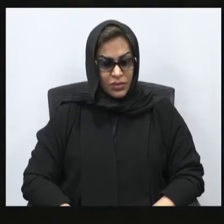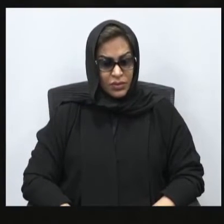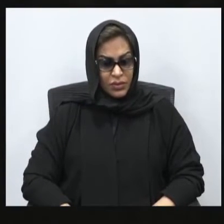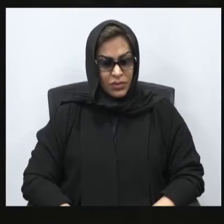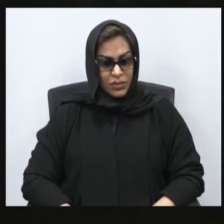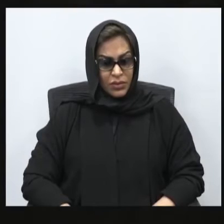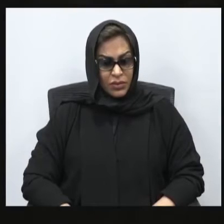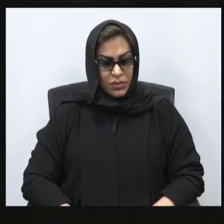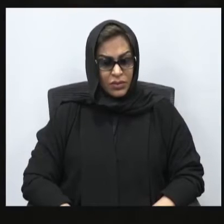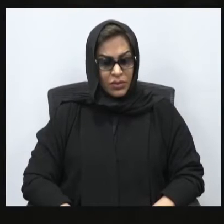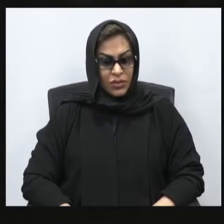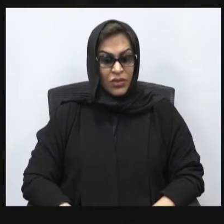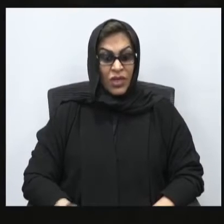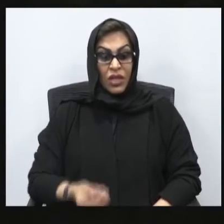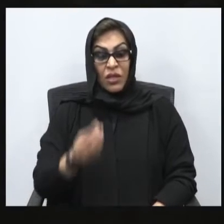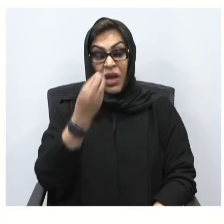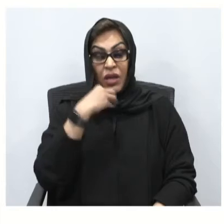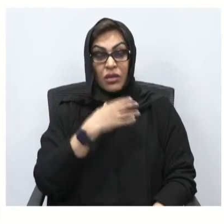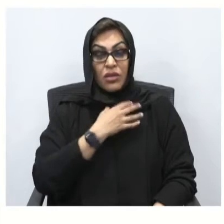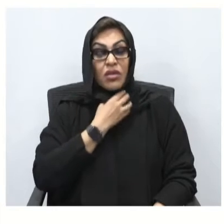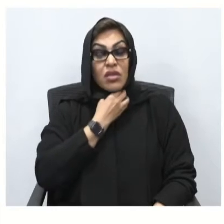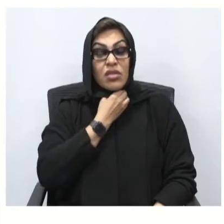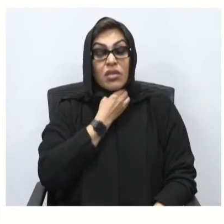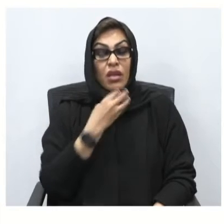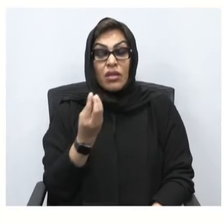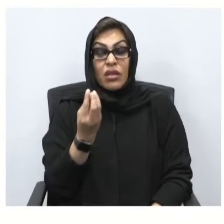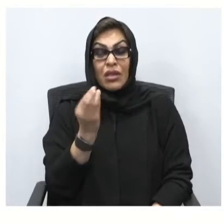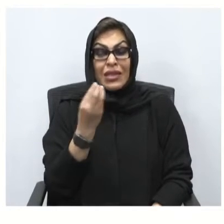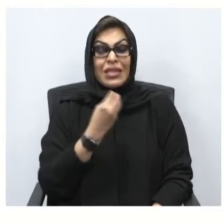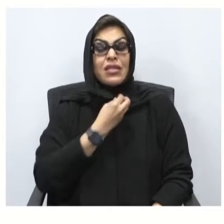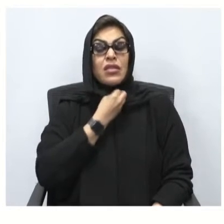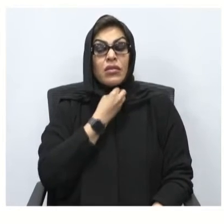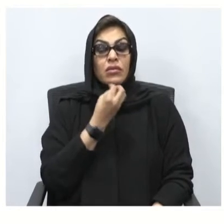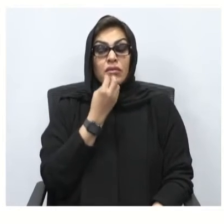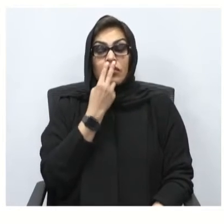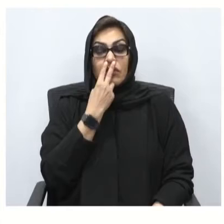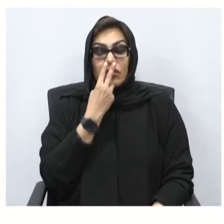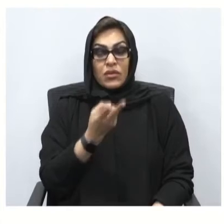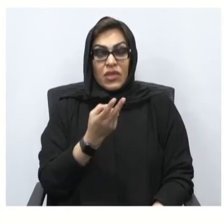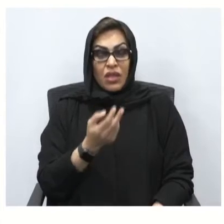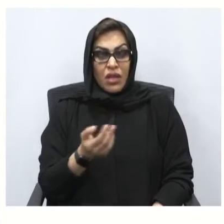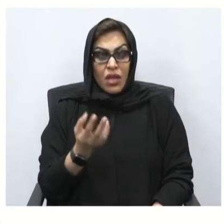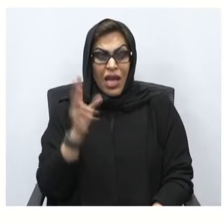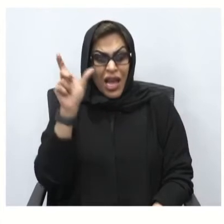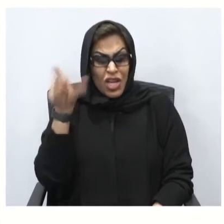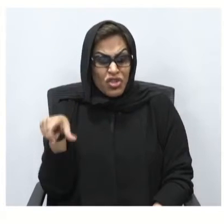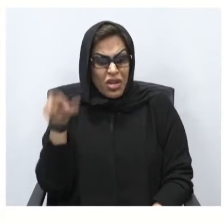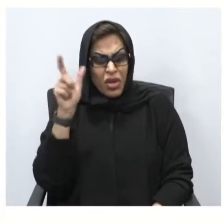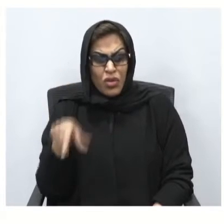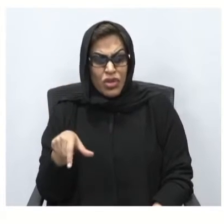التنفس عندما يحدث انسداد في مجرى الهواء لاحد الاشخاص